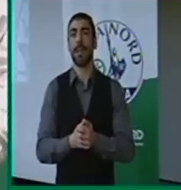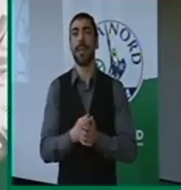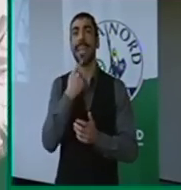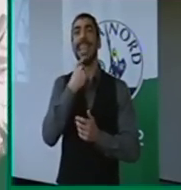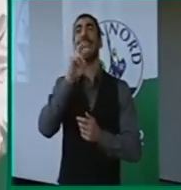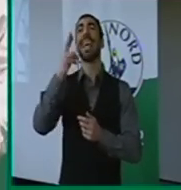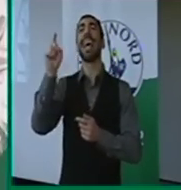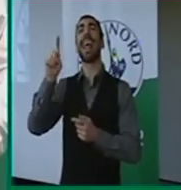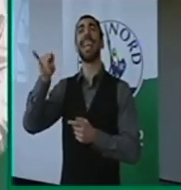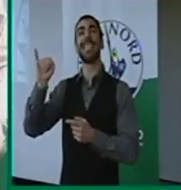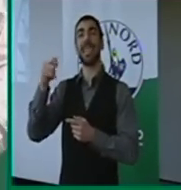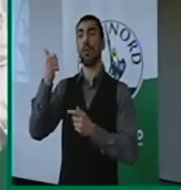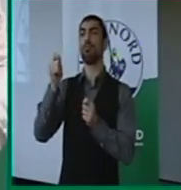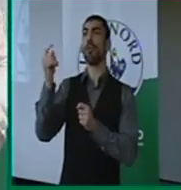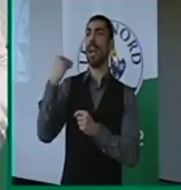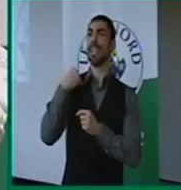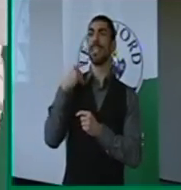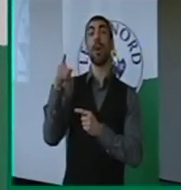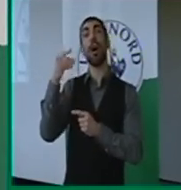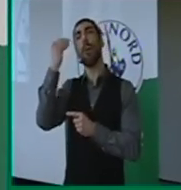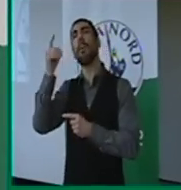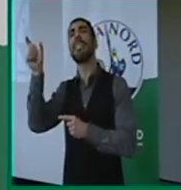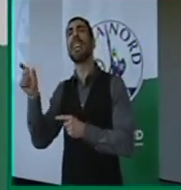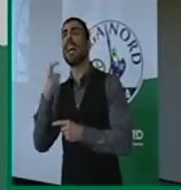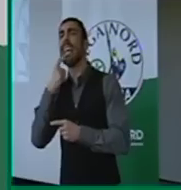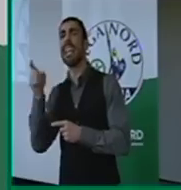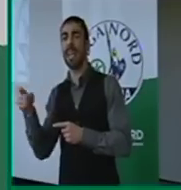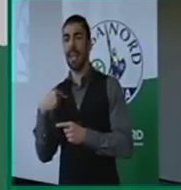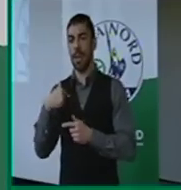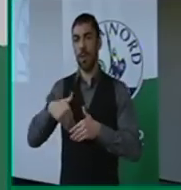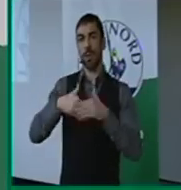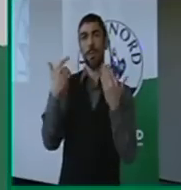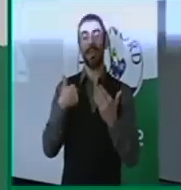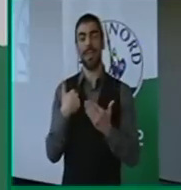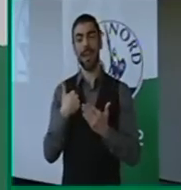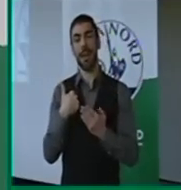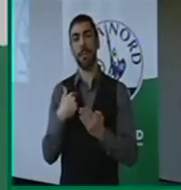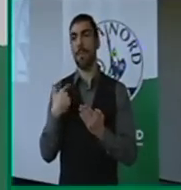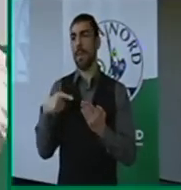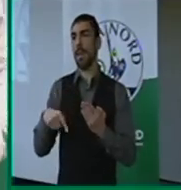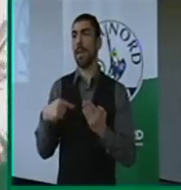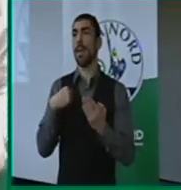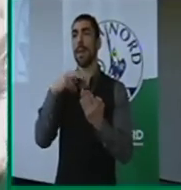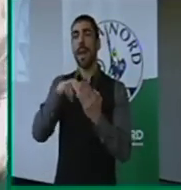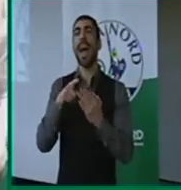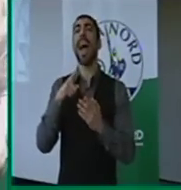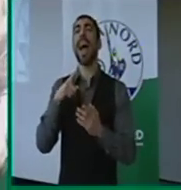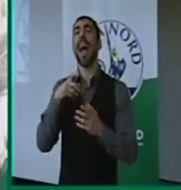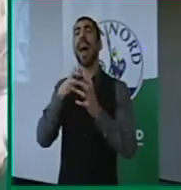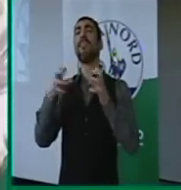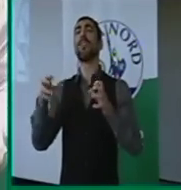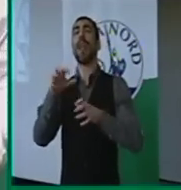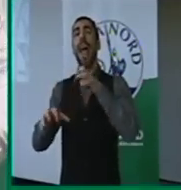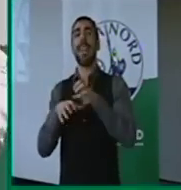riguarda Renzi primo giornalista m'ha chiesto Ma chi le fa venire in mente Io quest'estate mi sono riletto e chiudo La fattoria degli animali